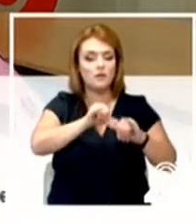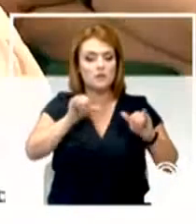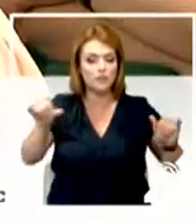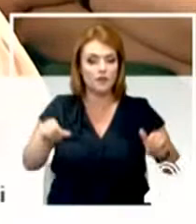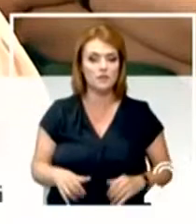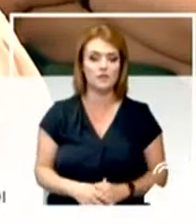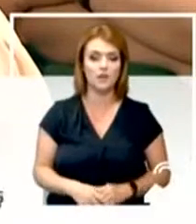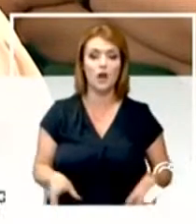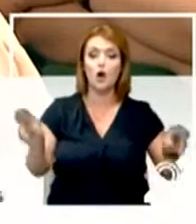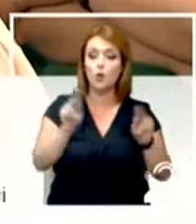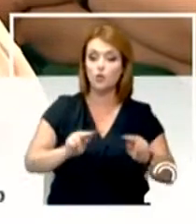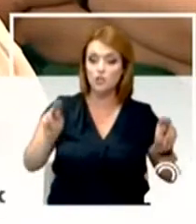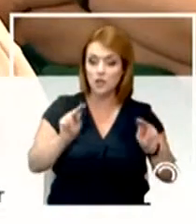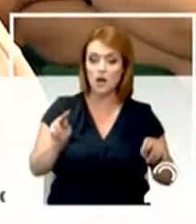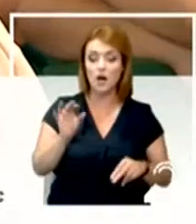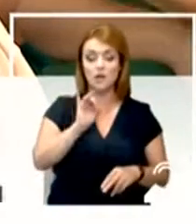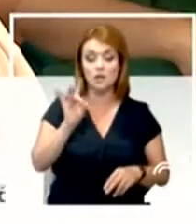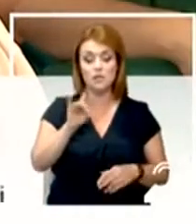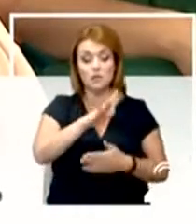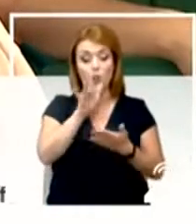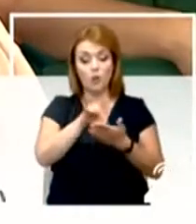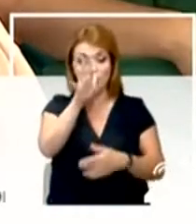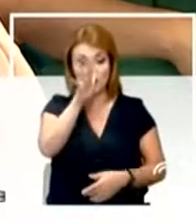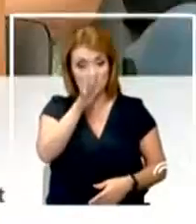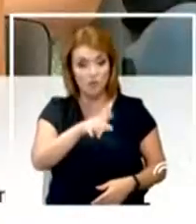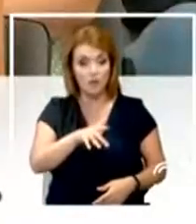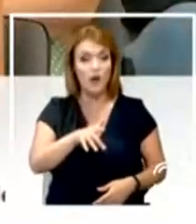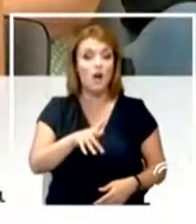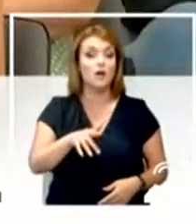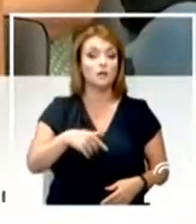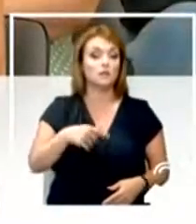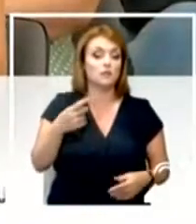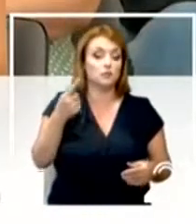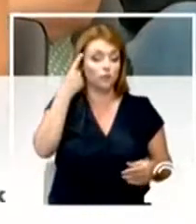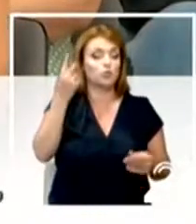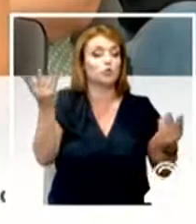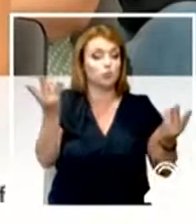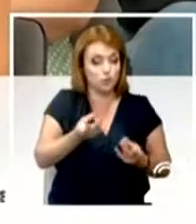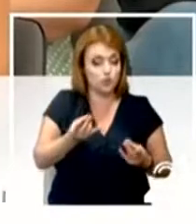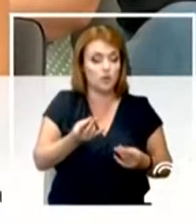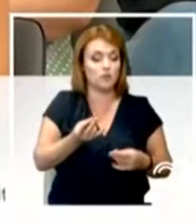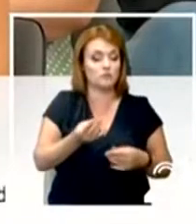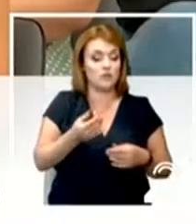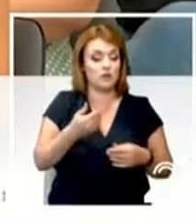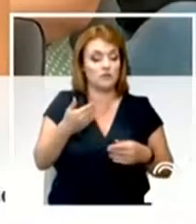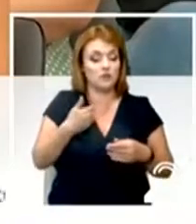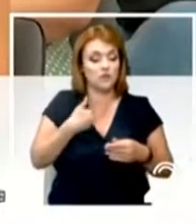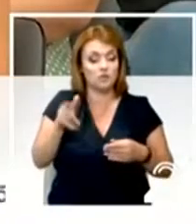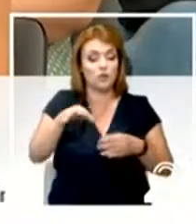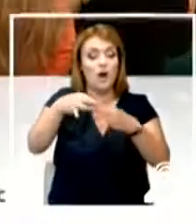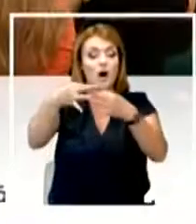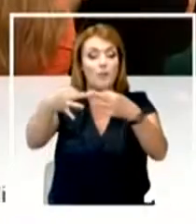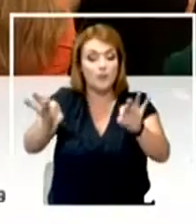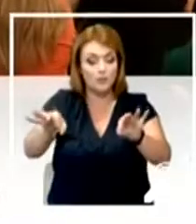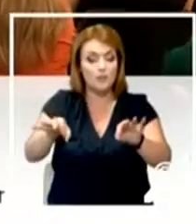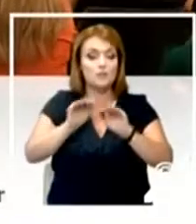aplicare. Profesorii din Chișinău cred că odată cu trecerea de la învățământul clasic la unul non-formal le-ar permite elevilor să fie liberi